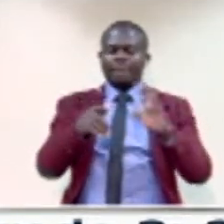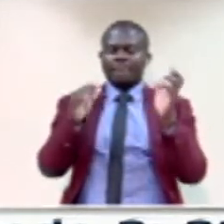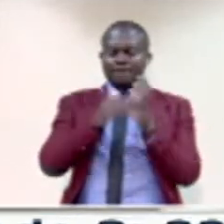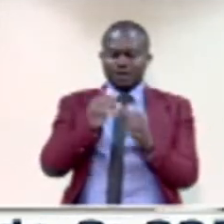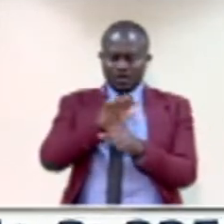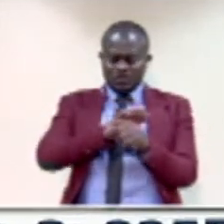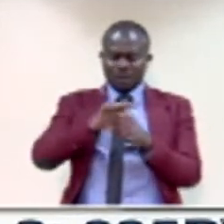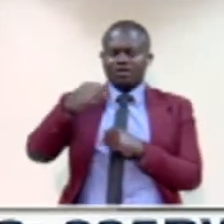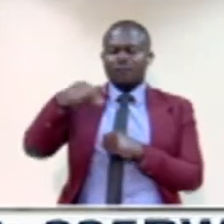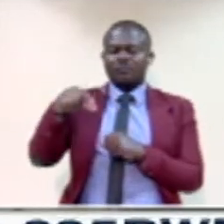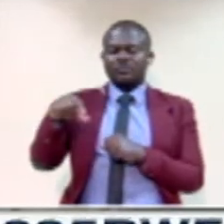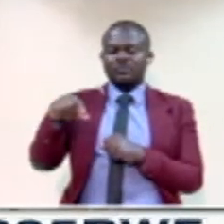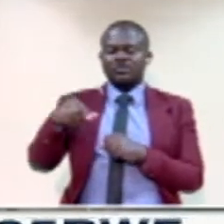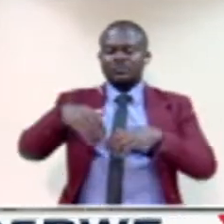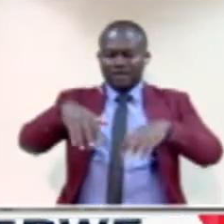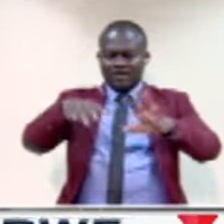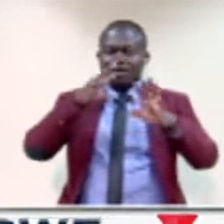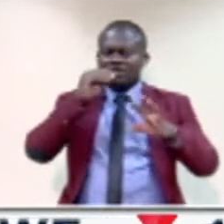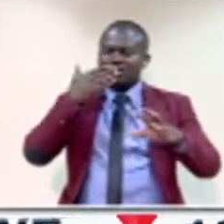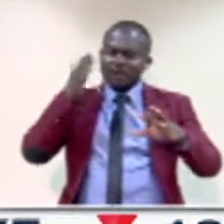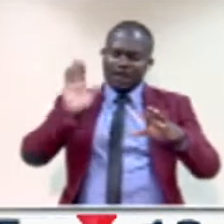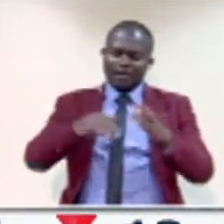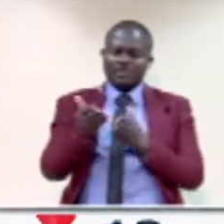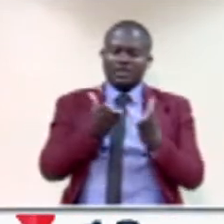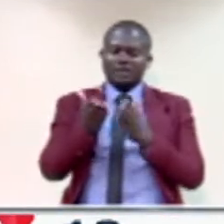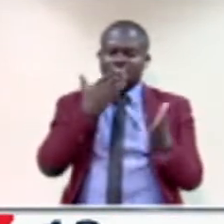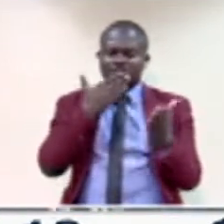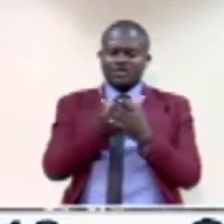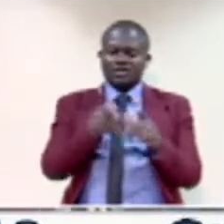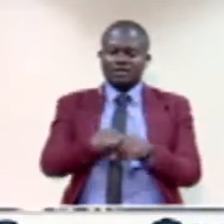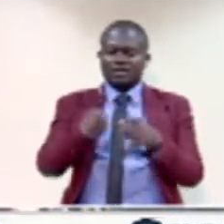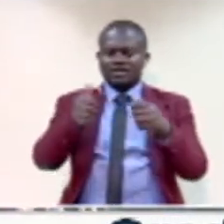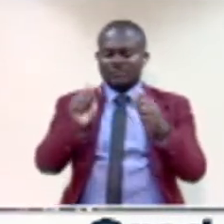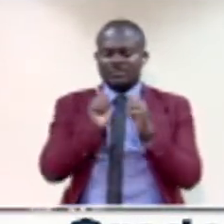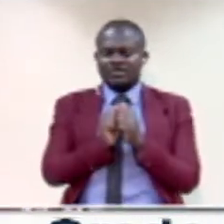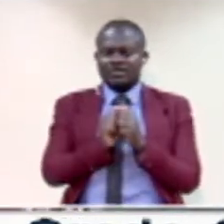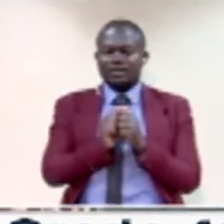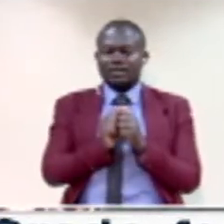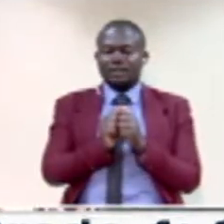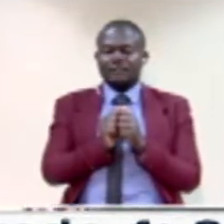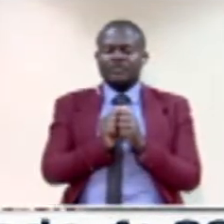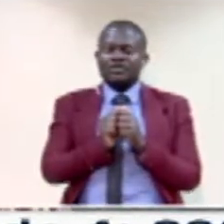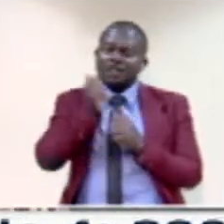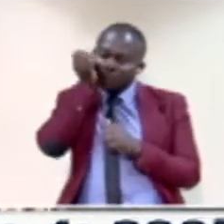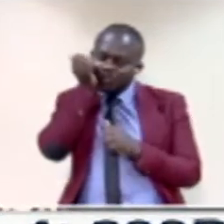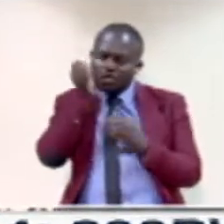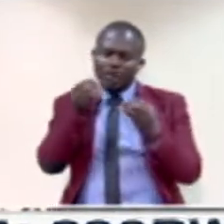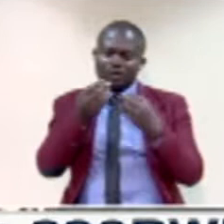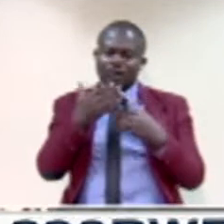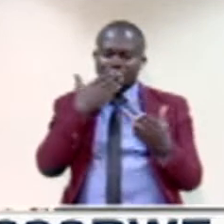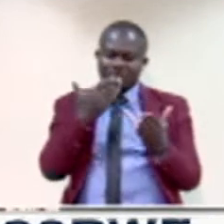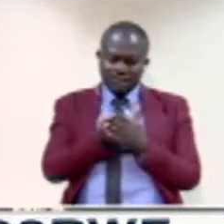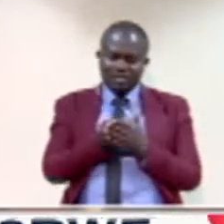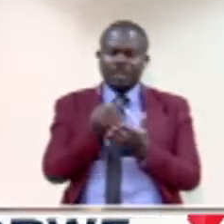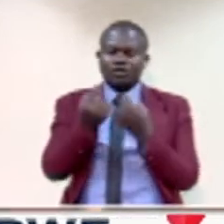byuje ubuziranenge. Bamagana abasiga isurambi serivise nziza nk'izi. Ishyimbo twahaye ni byiza, turabiteka bigashya, nta